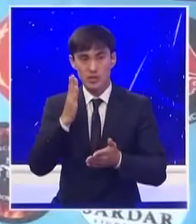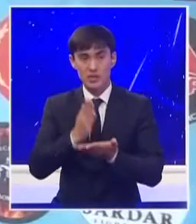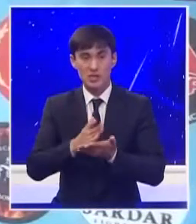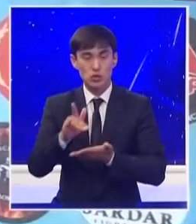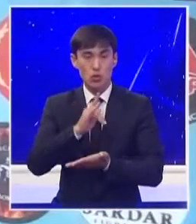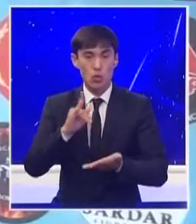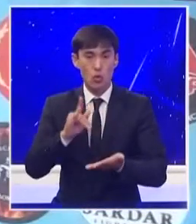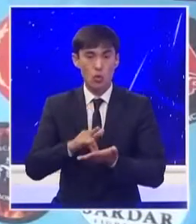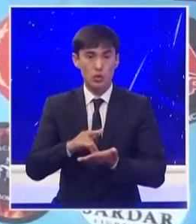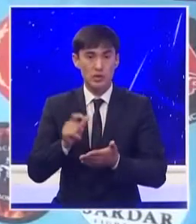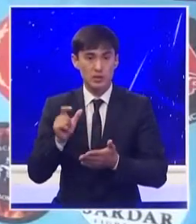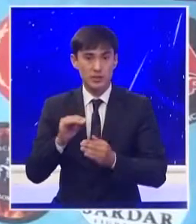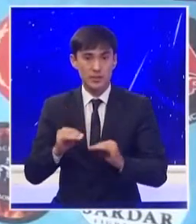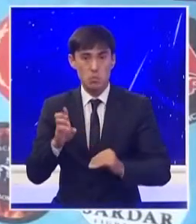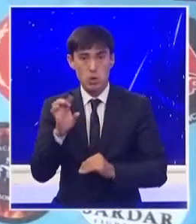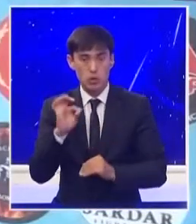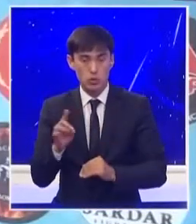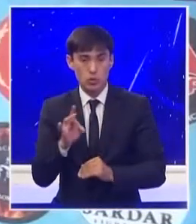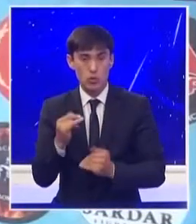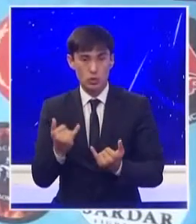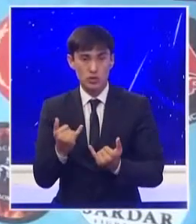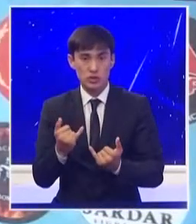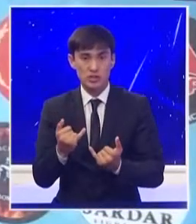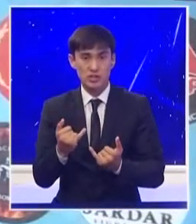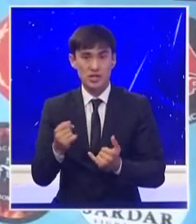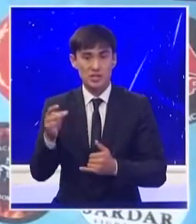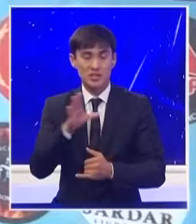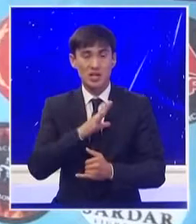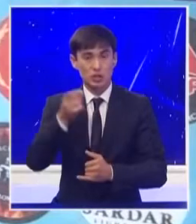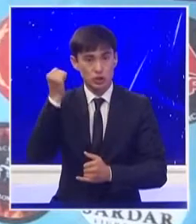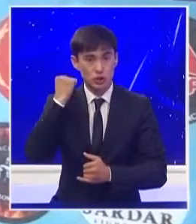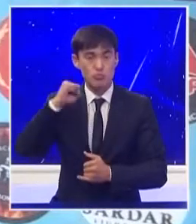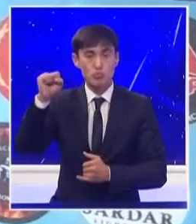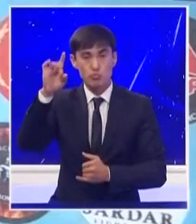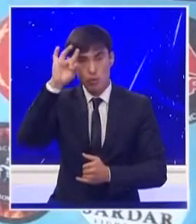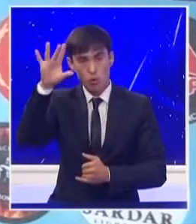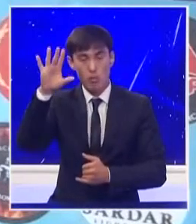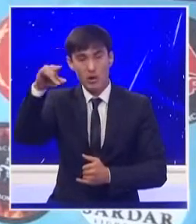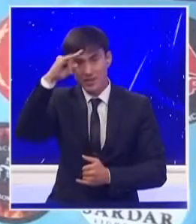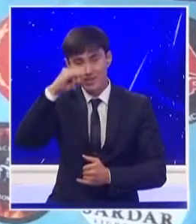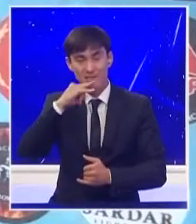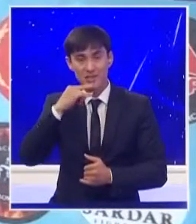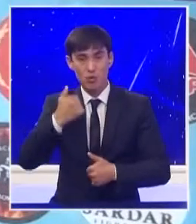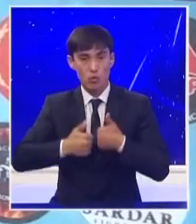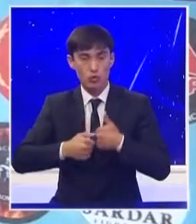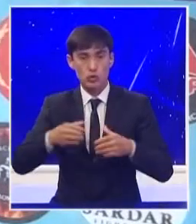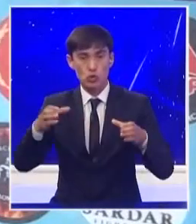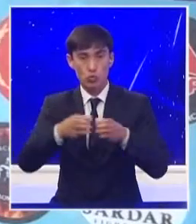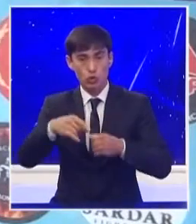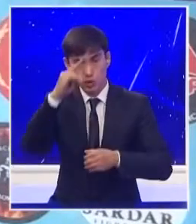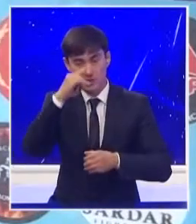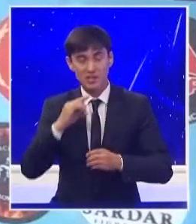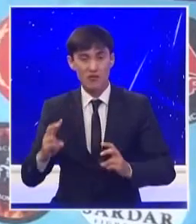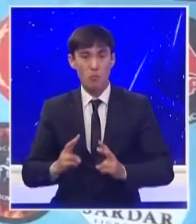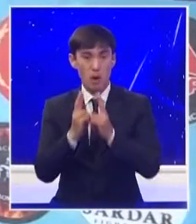города. Бекнур, он сейчас стал чемпионом Казахстана, борется за сборную Казахстана. В Париже